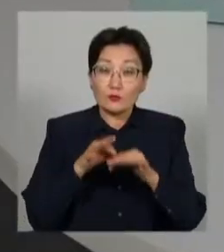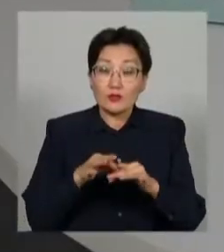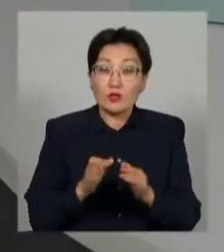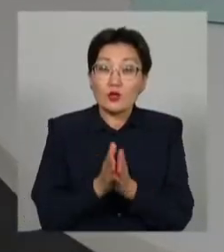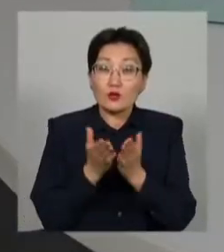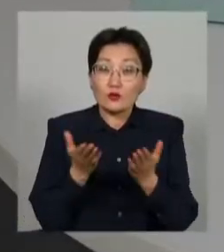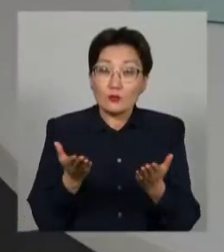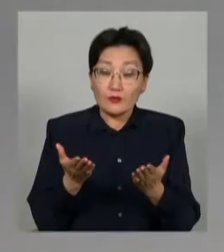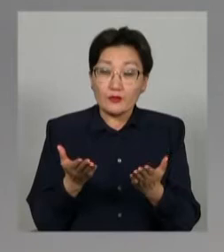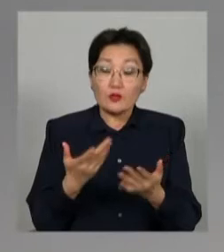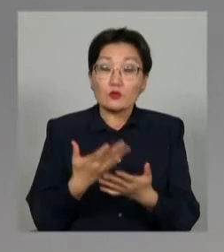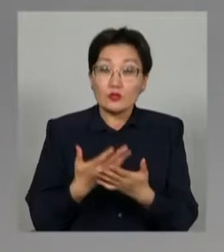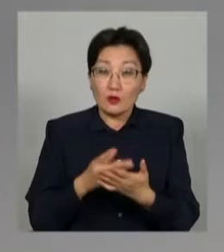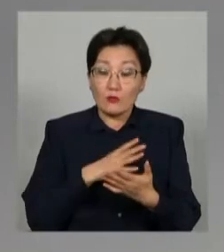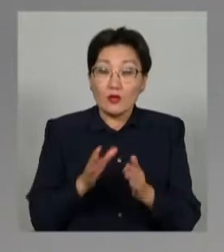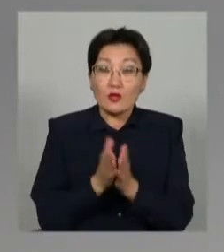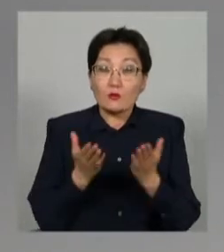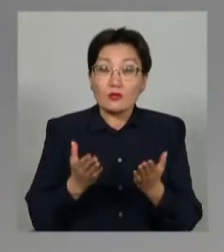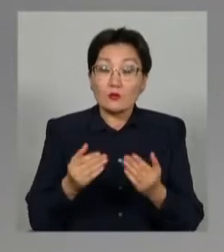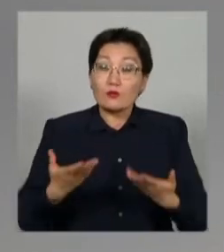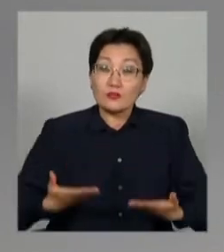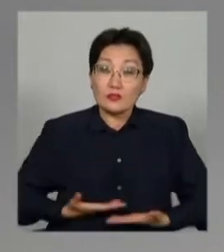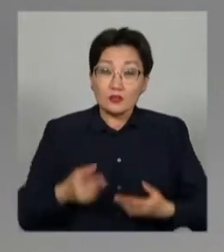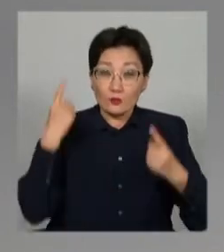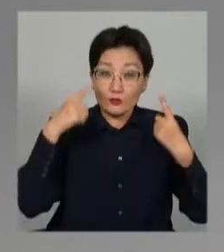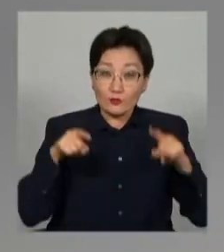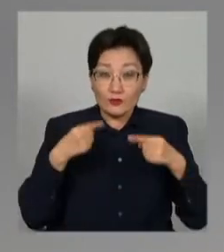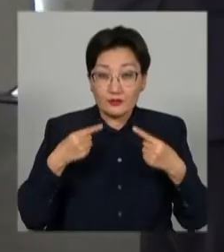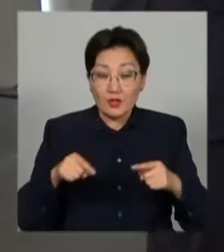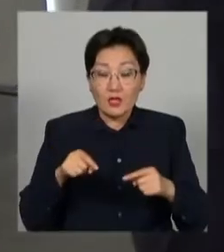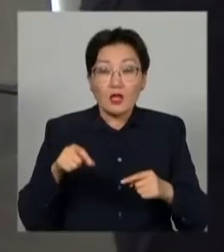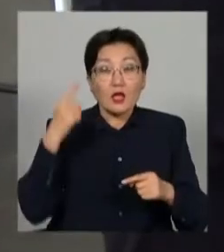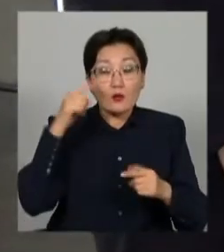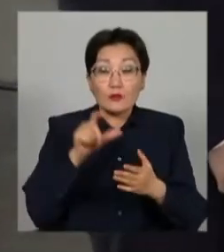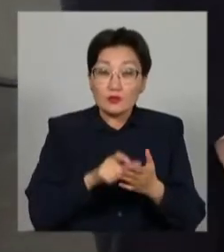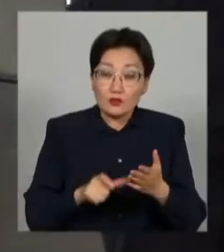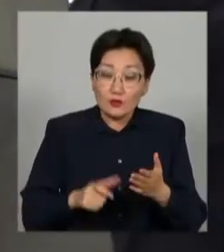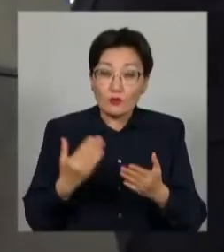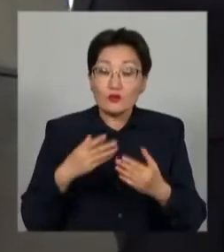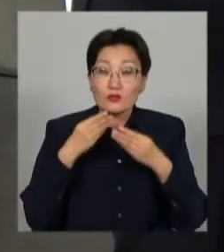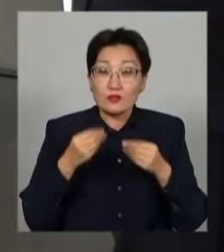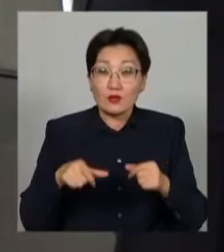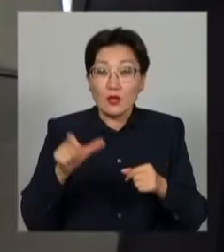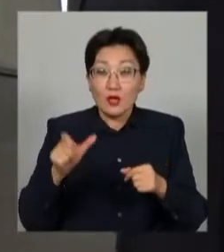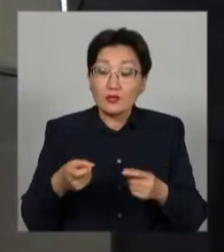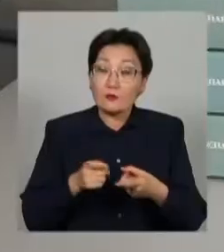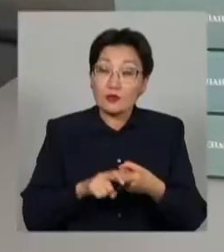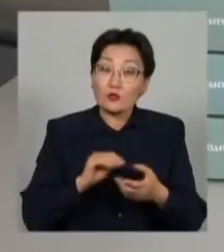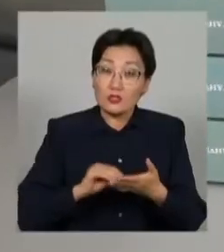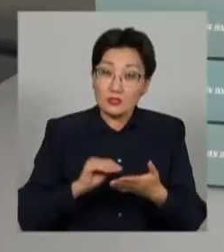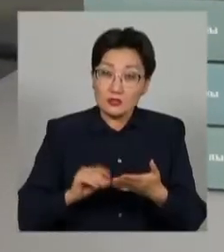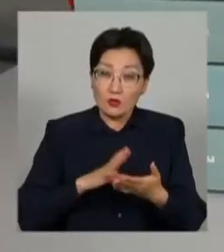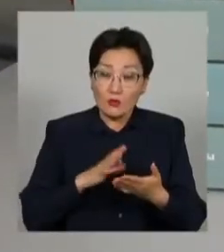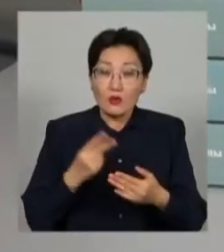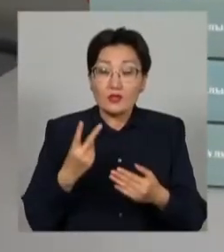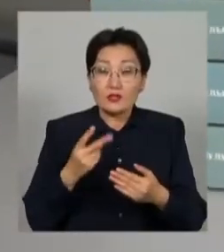көпшілікке жол тартты. Жинақта ахаңның өмірі мен шығармашылығынан бөлек ақындық сыншылдығымен өзіне әсер еткен тұлғалар жайлы қозғалады. Сондай-ақ